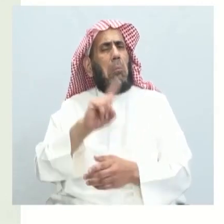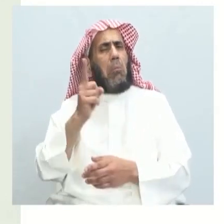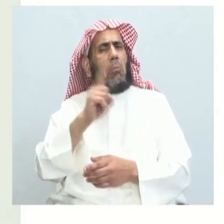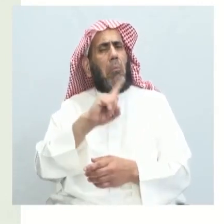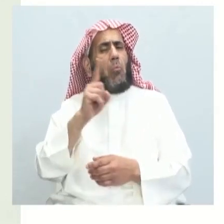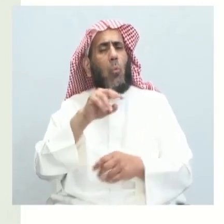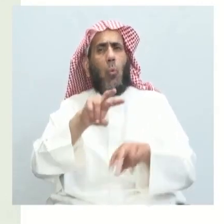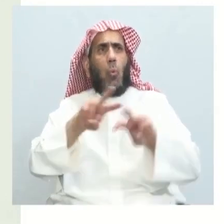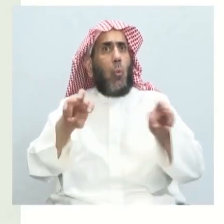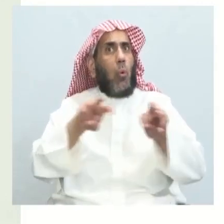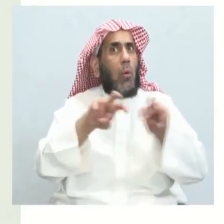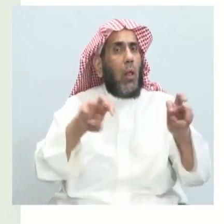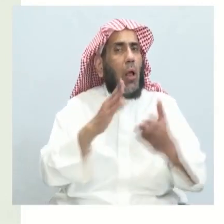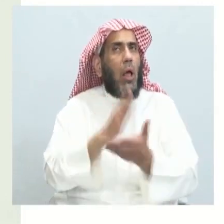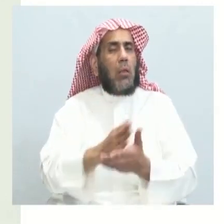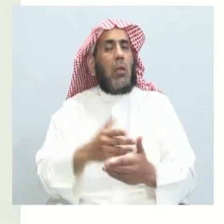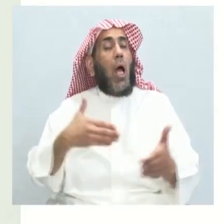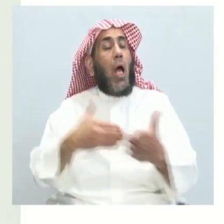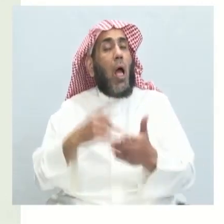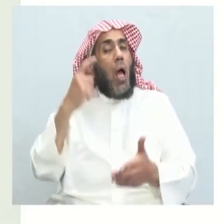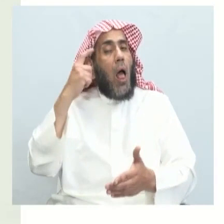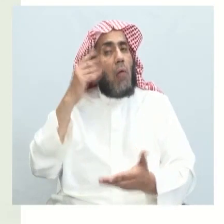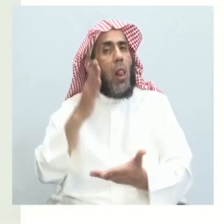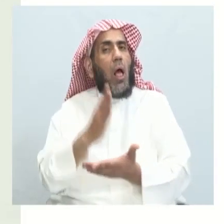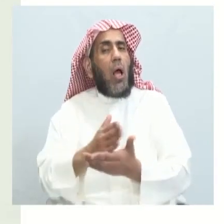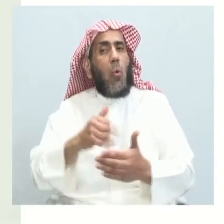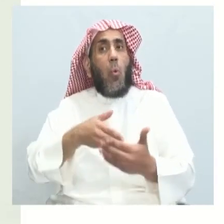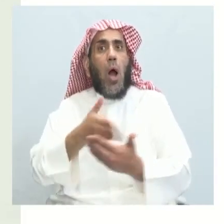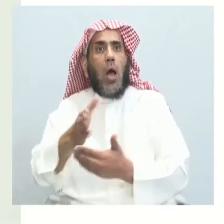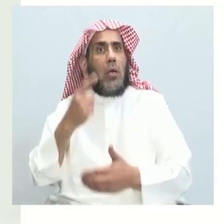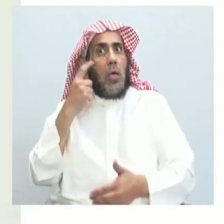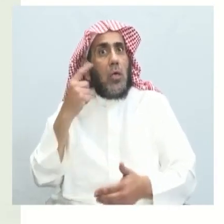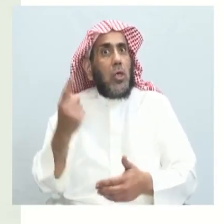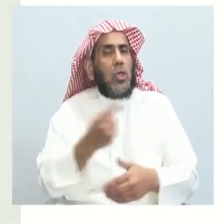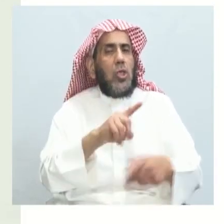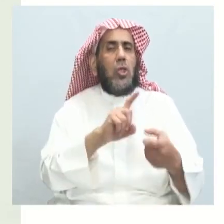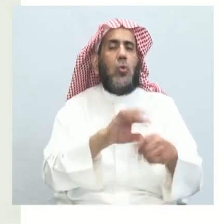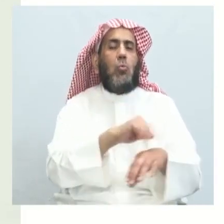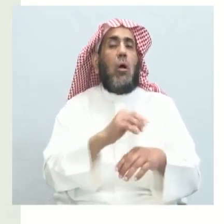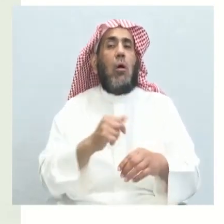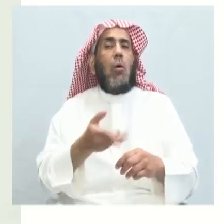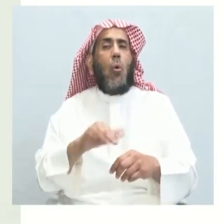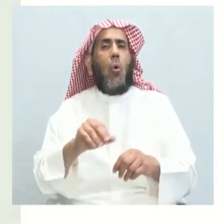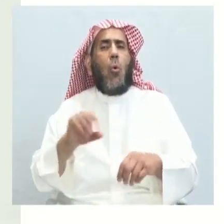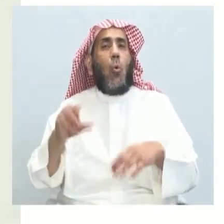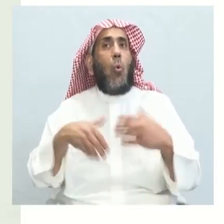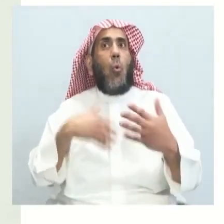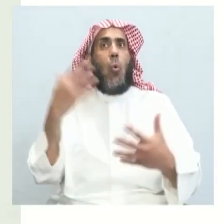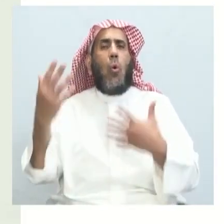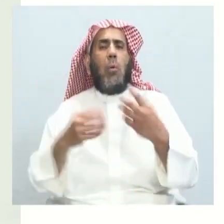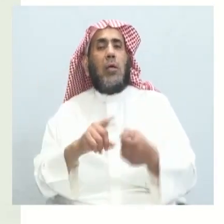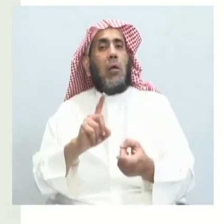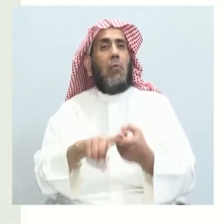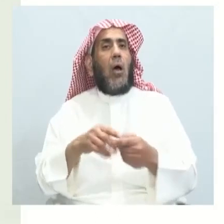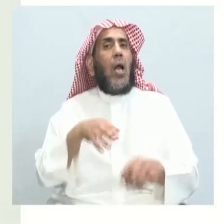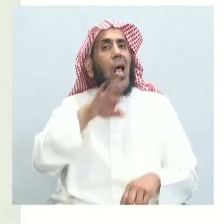اخذ يبحث عن الحقيقه حتى عرف الحقيقه وخرج يطلبها بعد ذلك بعد مغامرات تعرف على راعي زوجها